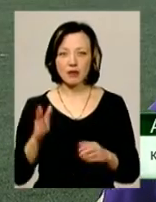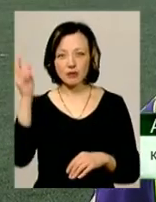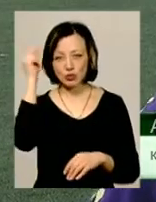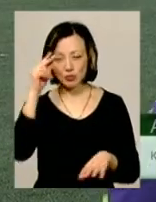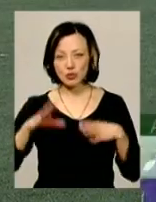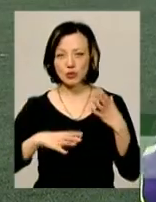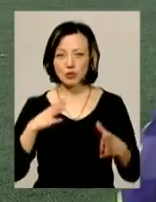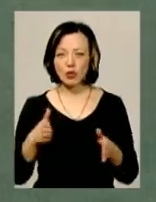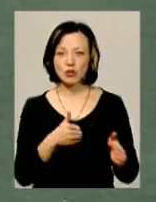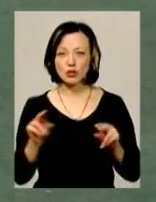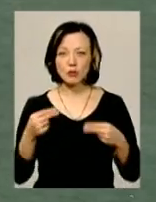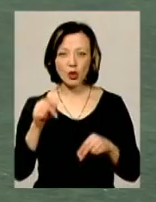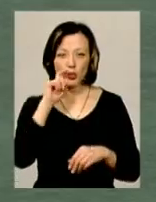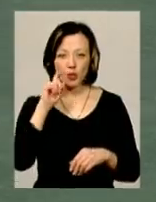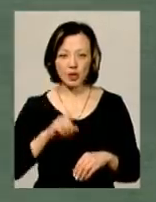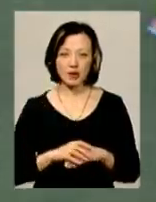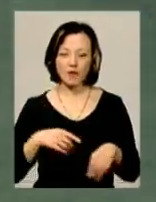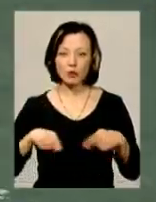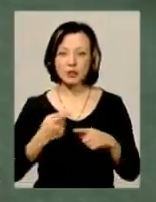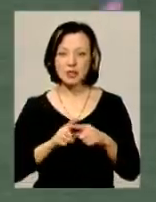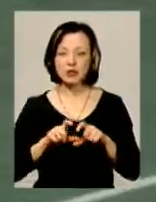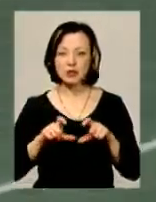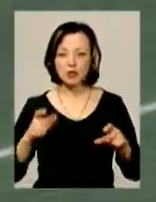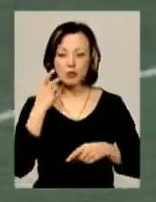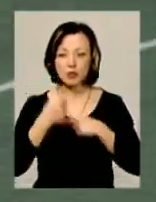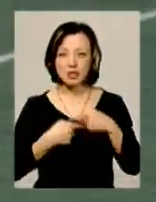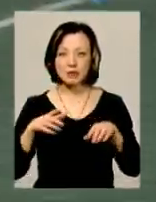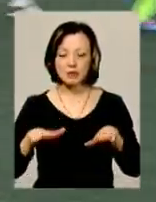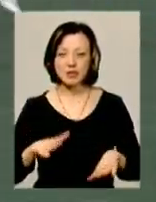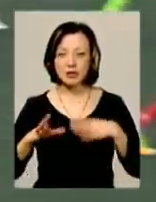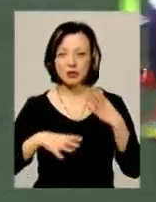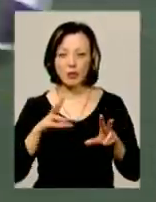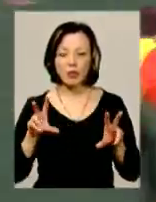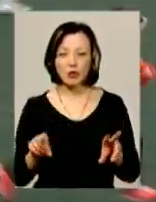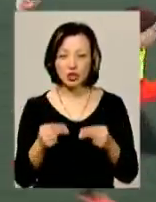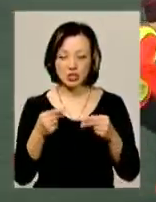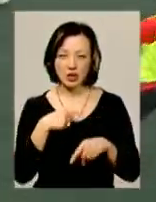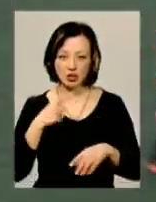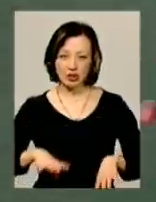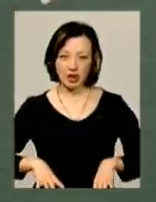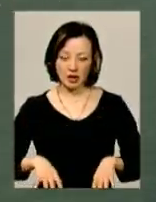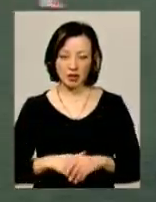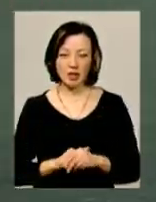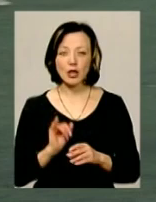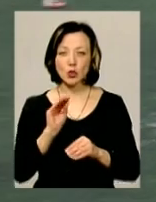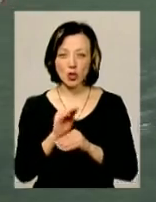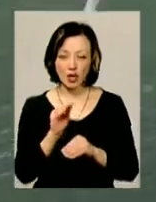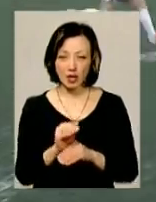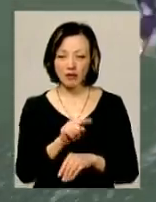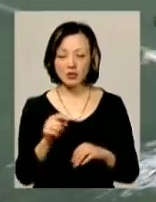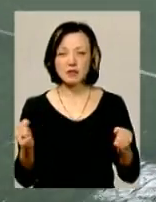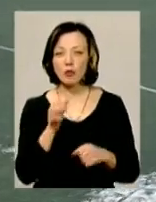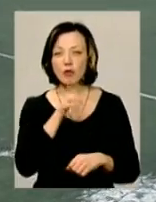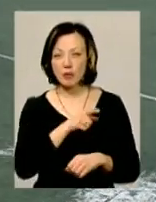готуємось до чемпіонату України. Футболістам цієї школи в сенсі постійного місця для тренувань пощастило, каже тренер Лев Сергеєв. І додає, вони у